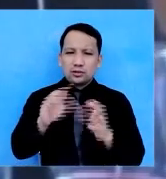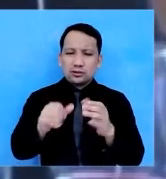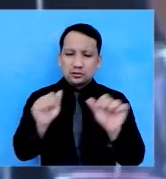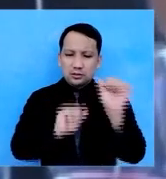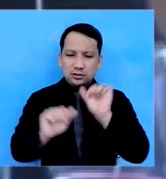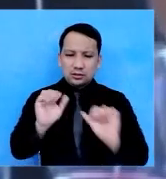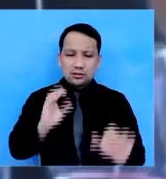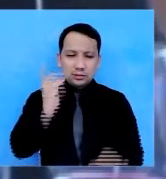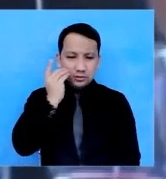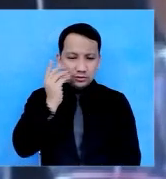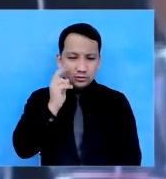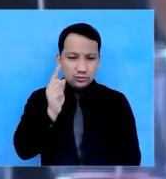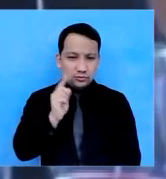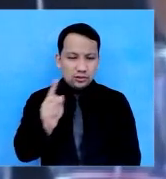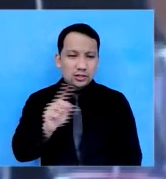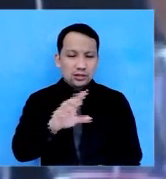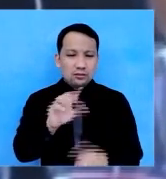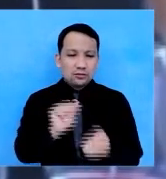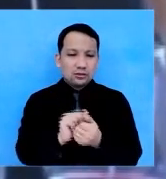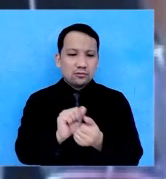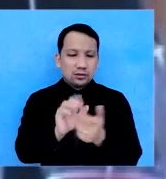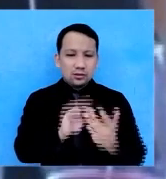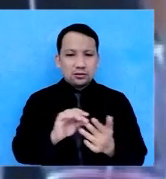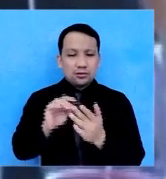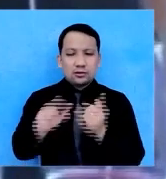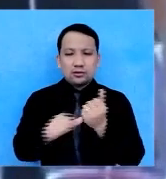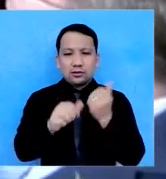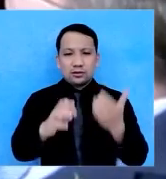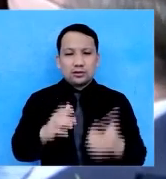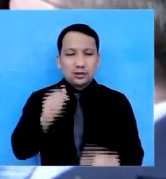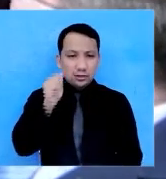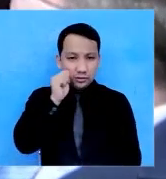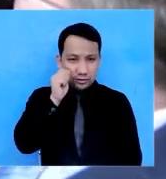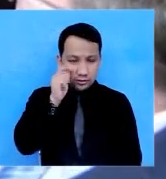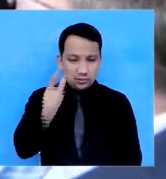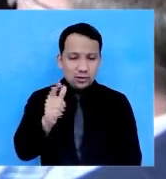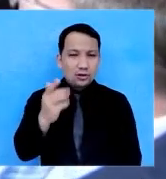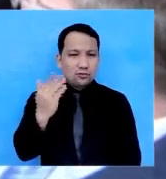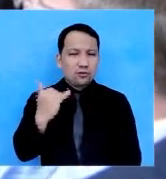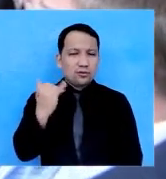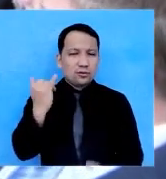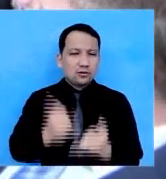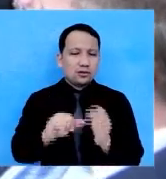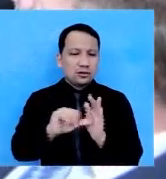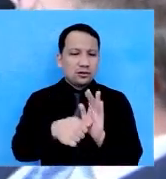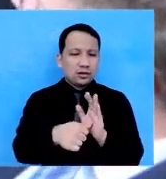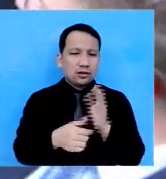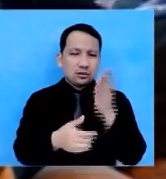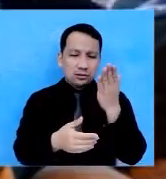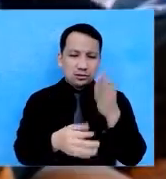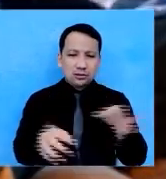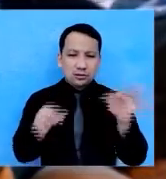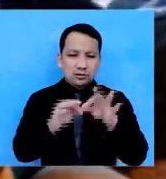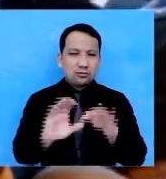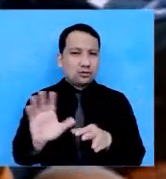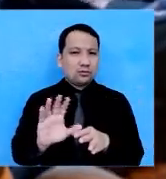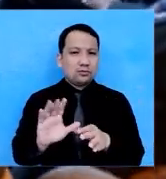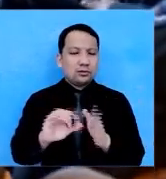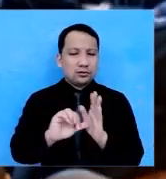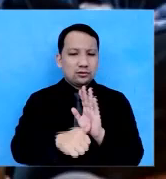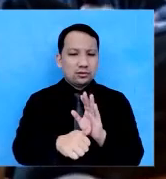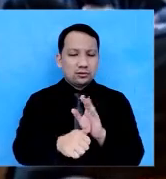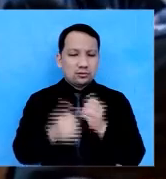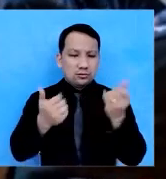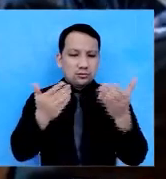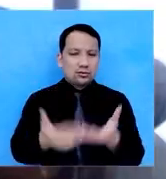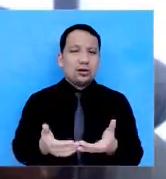Zulueta, na asawa ni Special Assistant to the President Anton Lagdameo. Sa huli, iginiit ni Pangulong Marcos, natitiyakin ng kanyang administrasyon